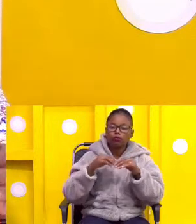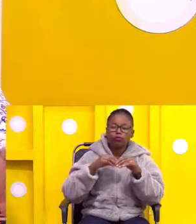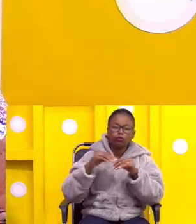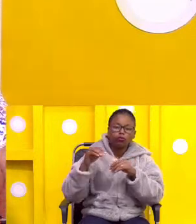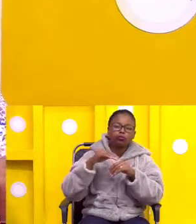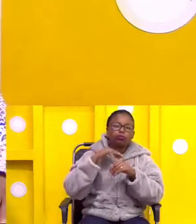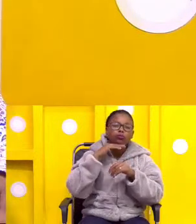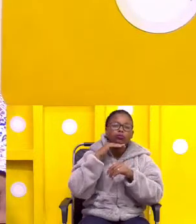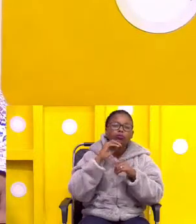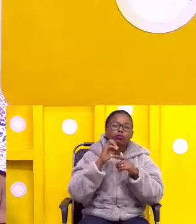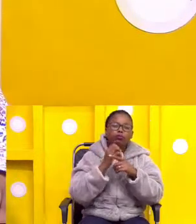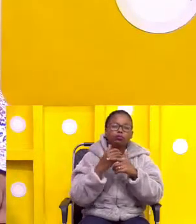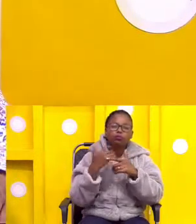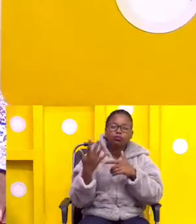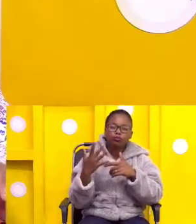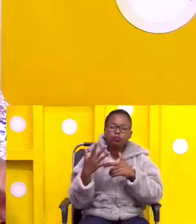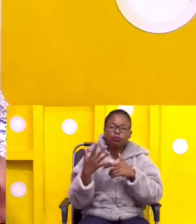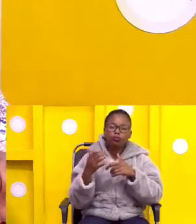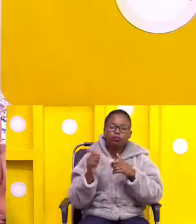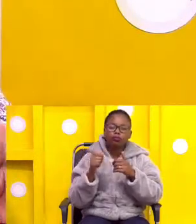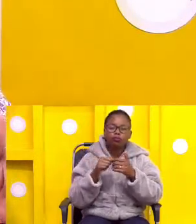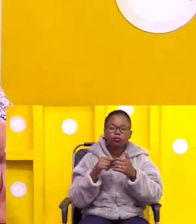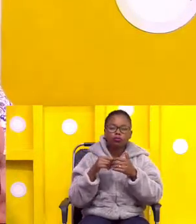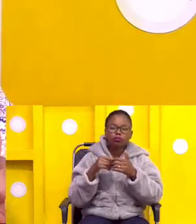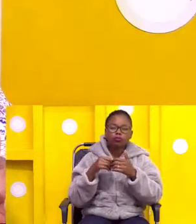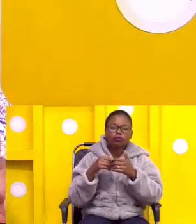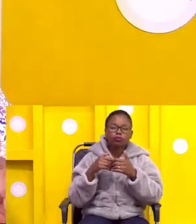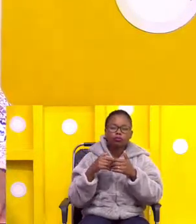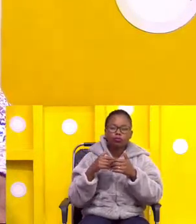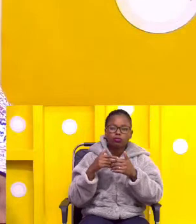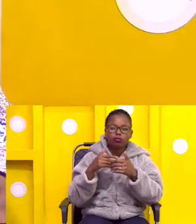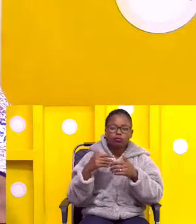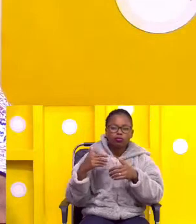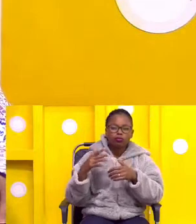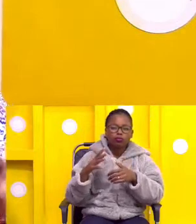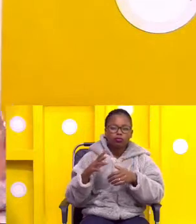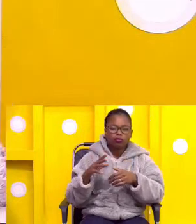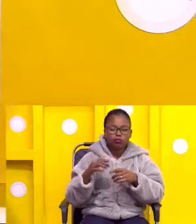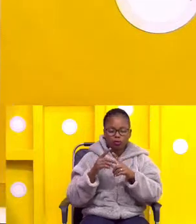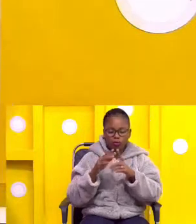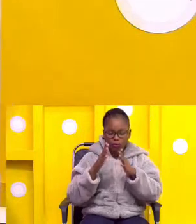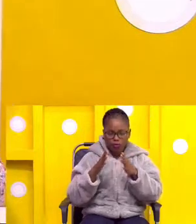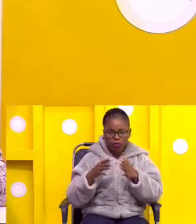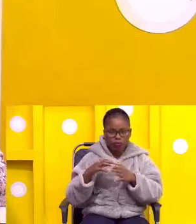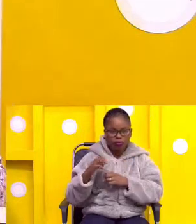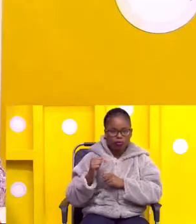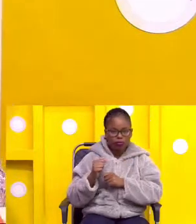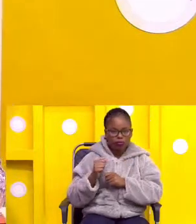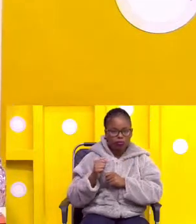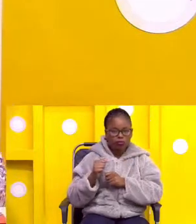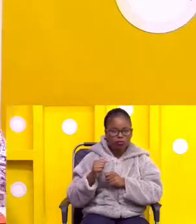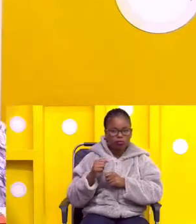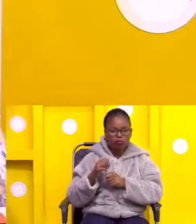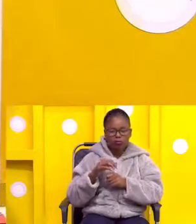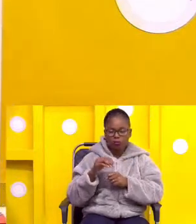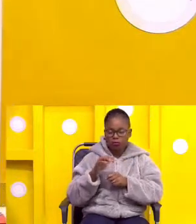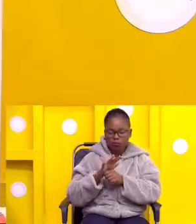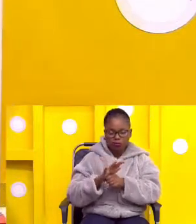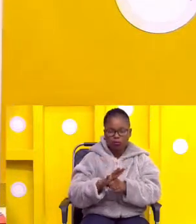Wanehoka indo igathira. No ungitua Jehova mwihoko wake. Ndathiraga na ndathengaga.